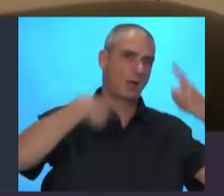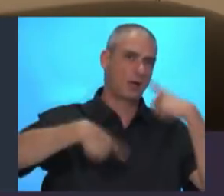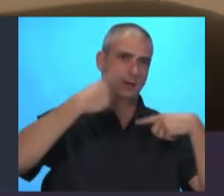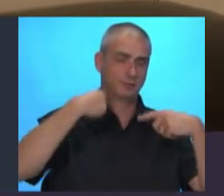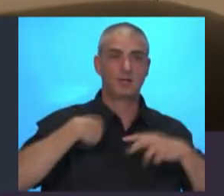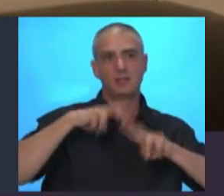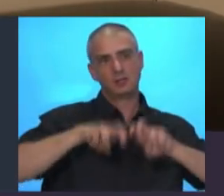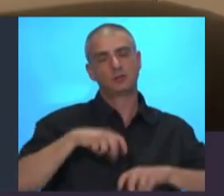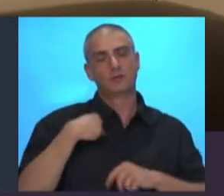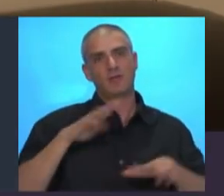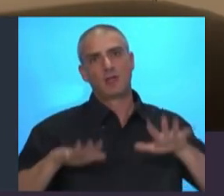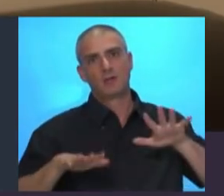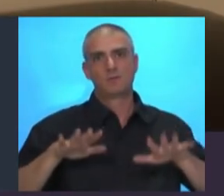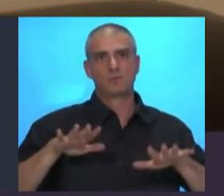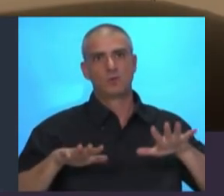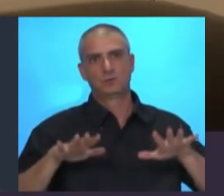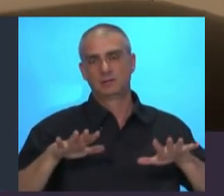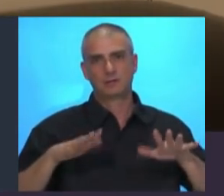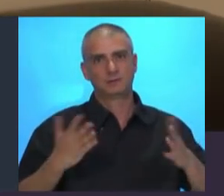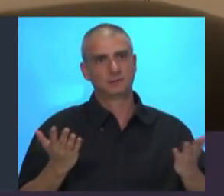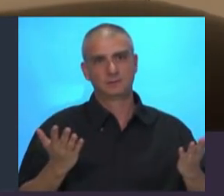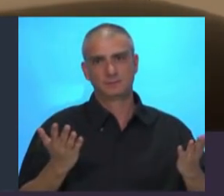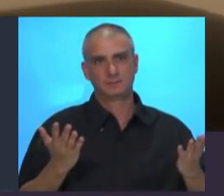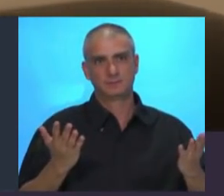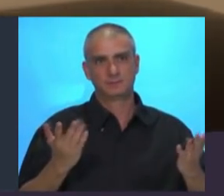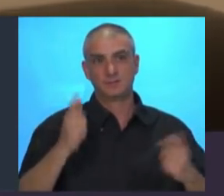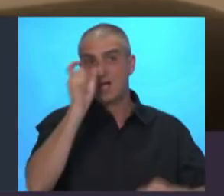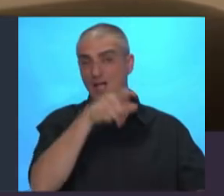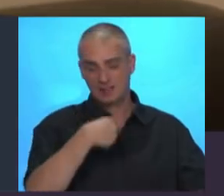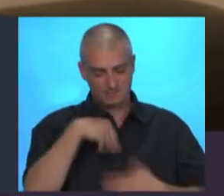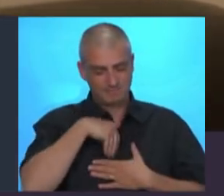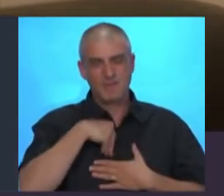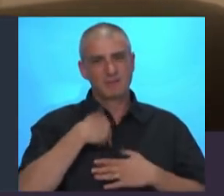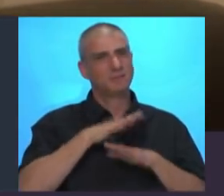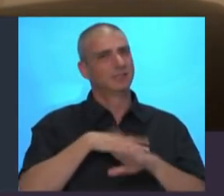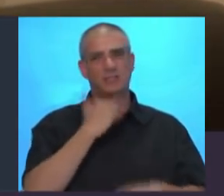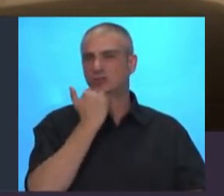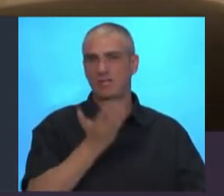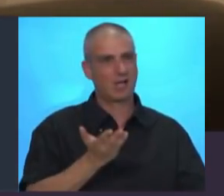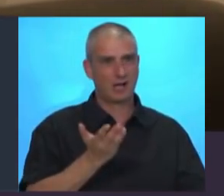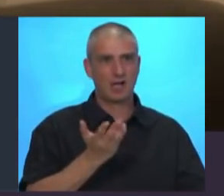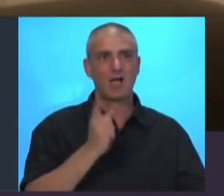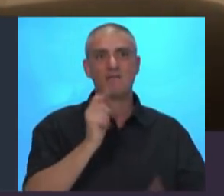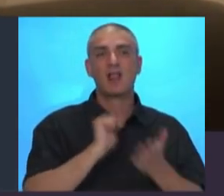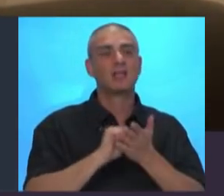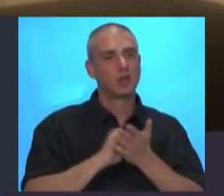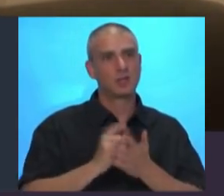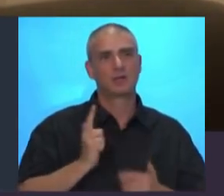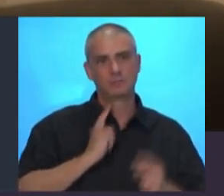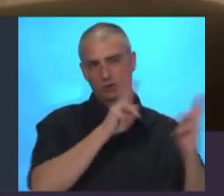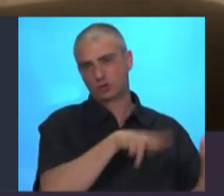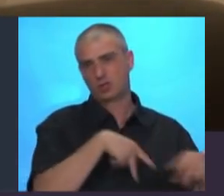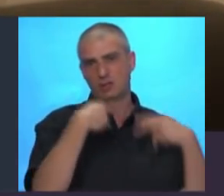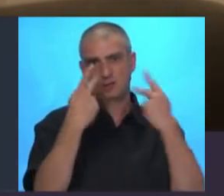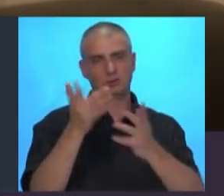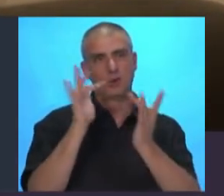ישבתי שם מהוסס. האדם שבי הרגיש רע מאוד. העיתונאי המתין שתחזור אל